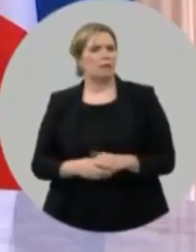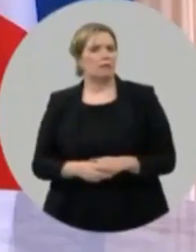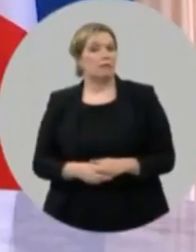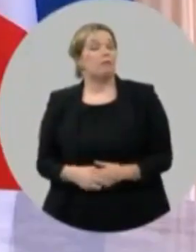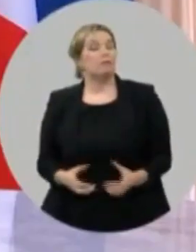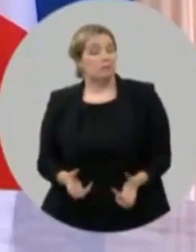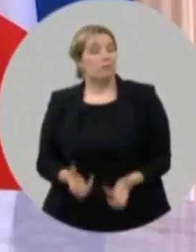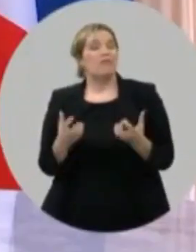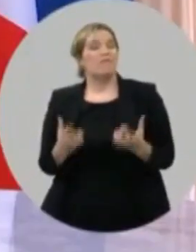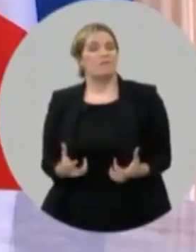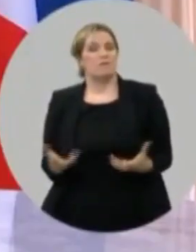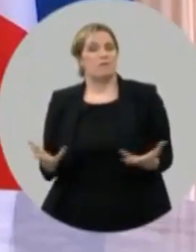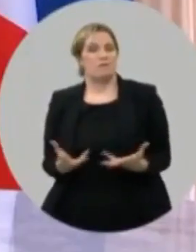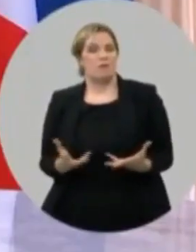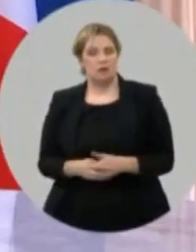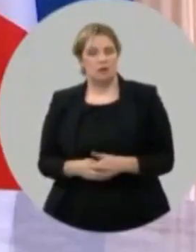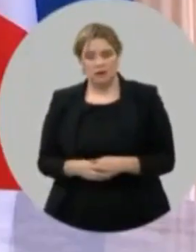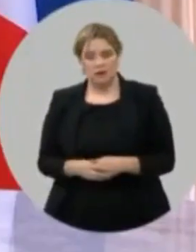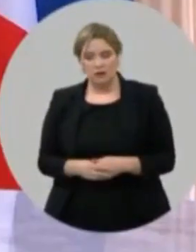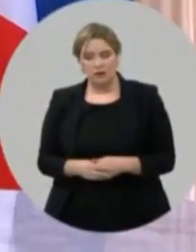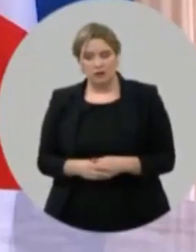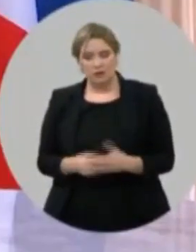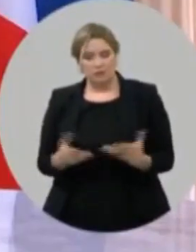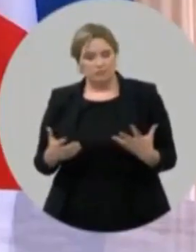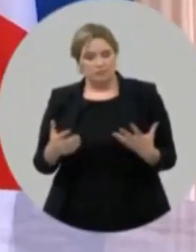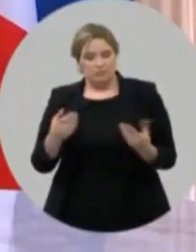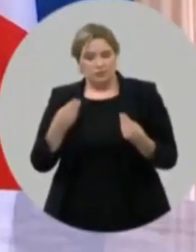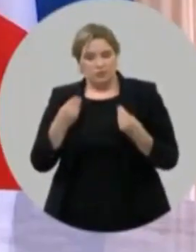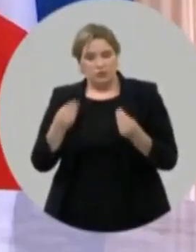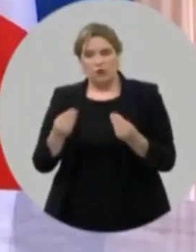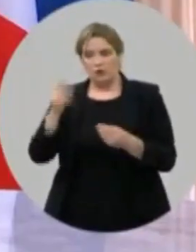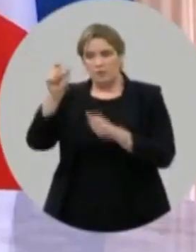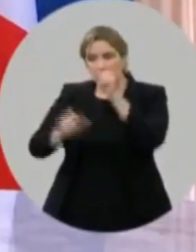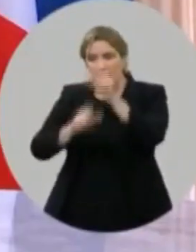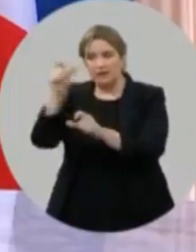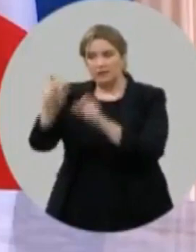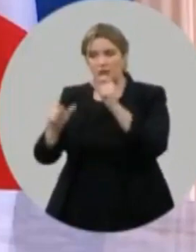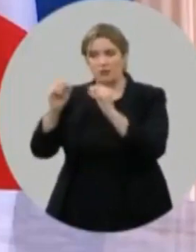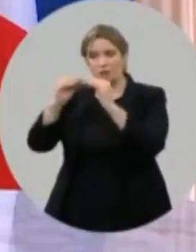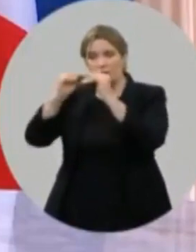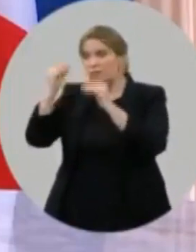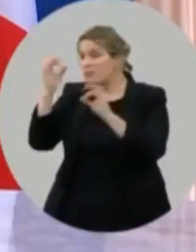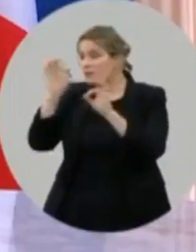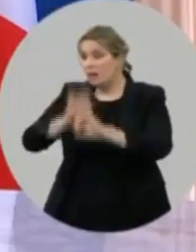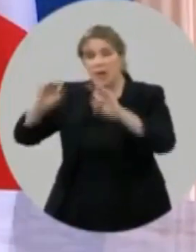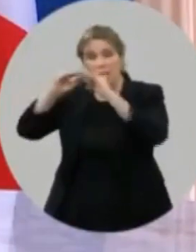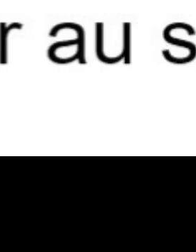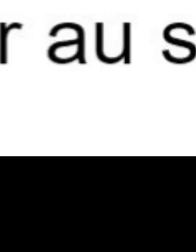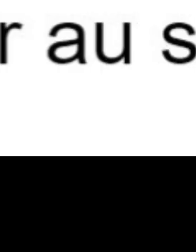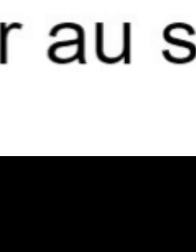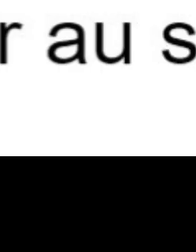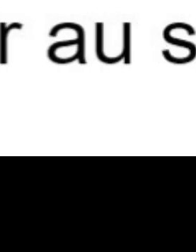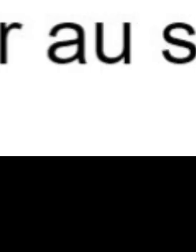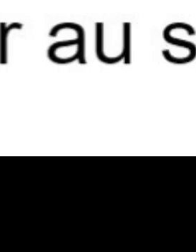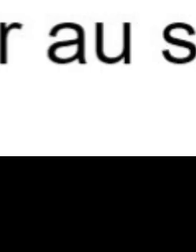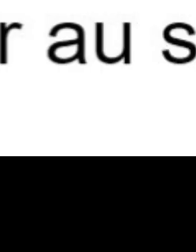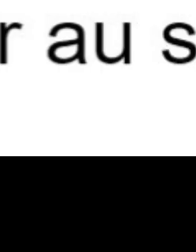Je veux que nous puissions apporter un toit à toutes celles et ceux qui sont aujourd'hui sans abri.